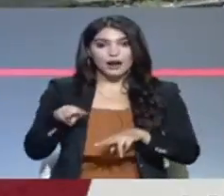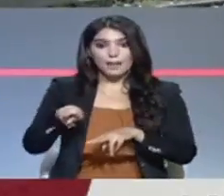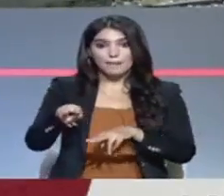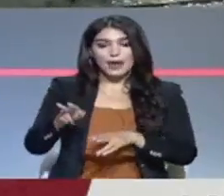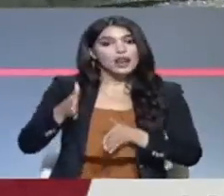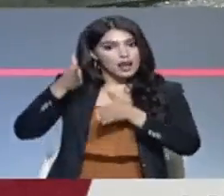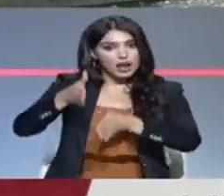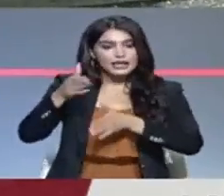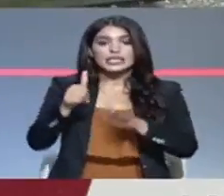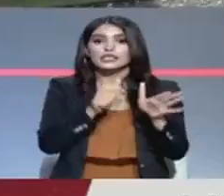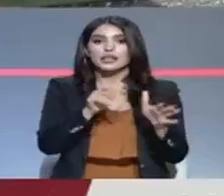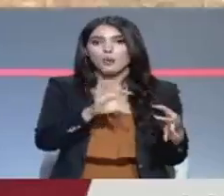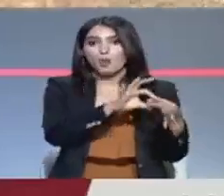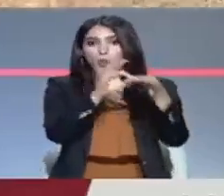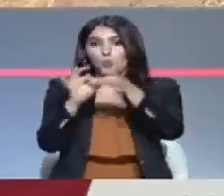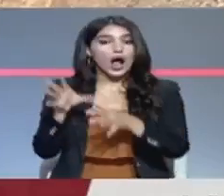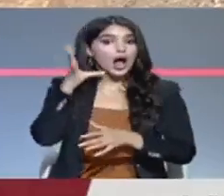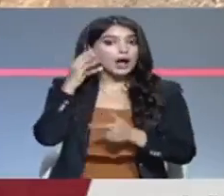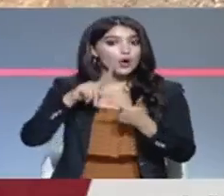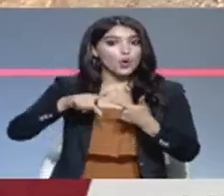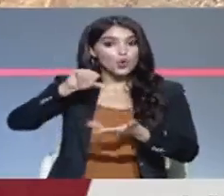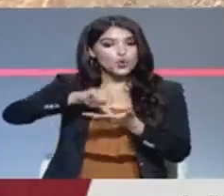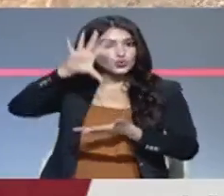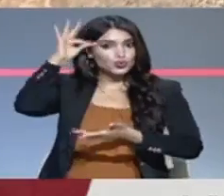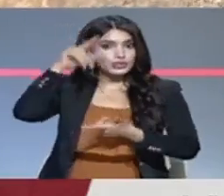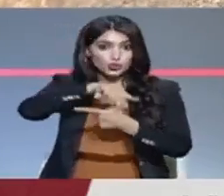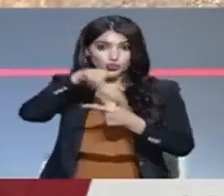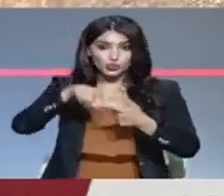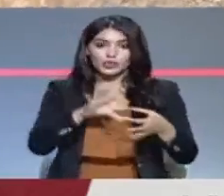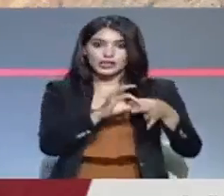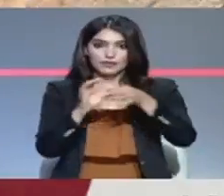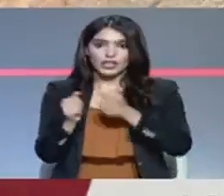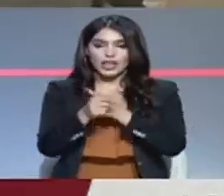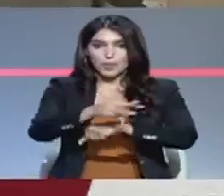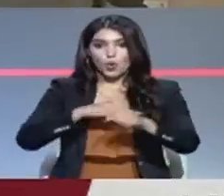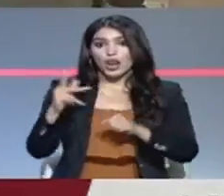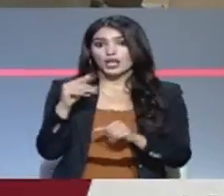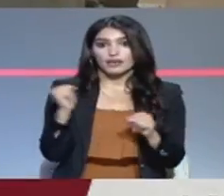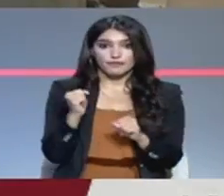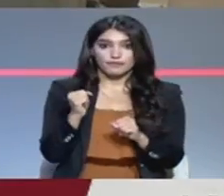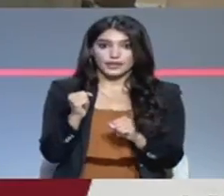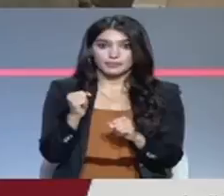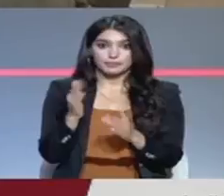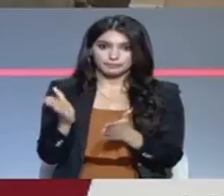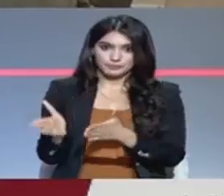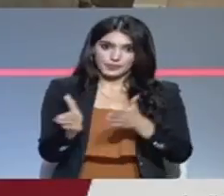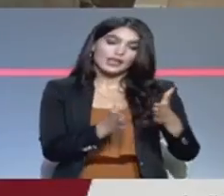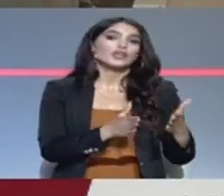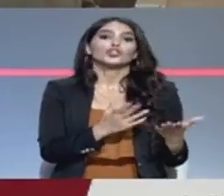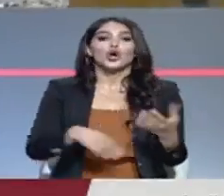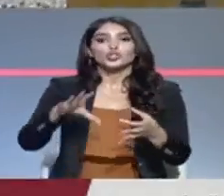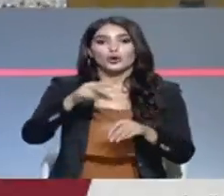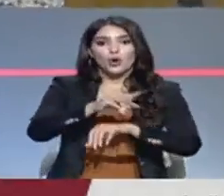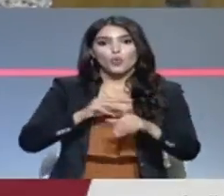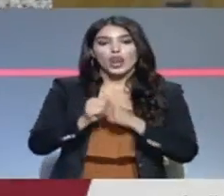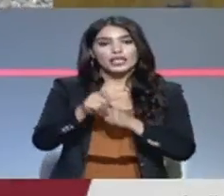6 الرابط بين تونس والقصرين عبر القلعة الخصبة من ولاية الكاف. يسيس اللي هو القلعة الخصبة